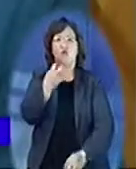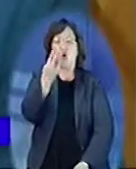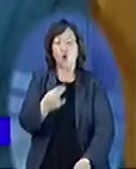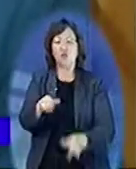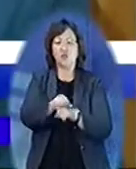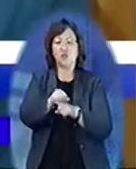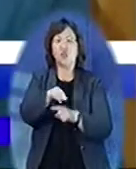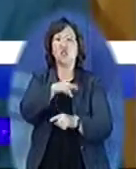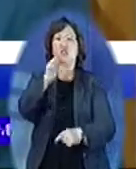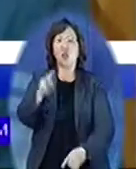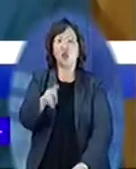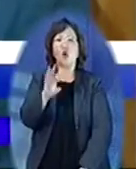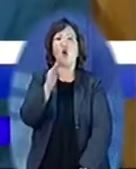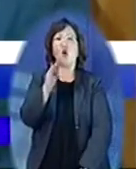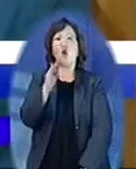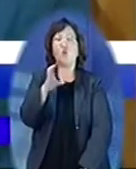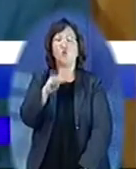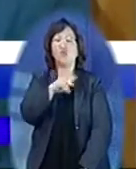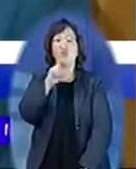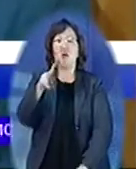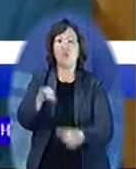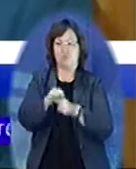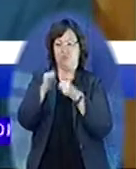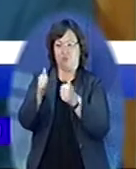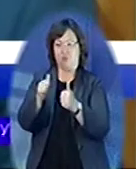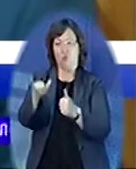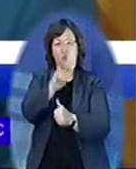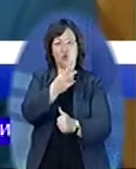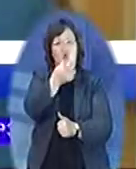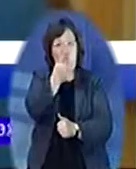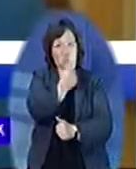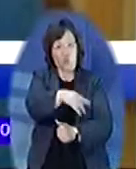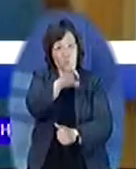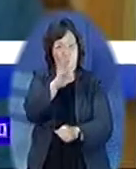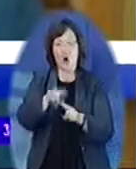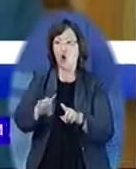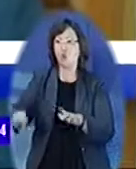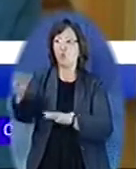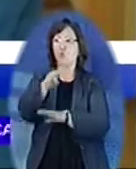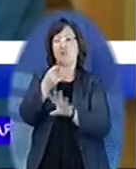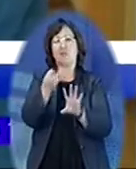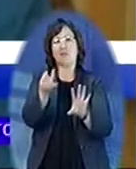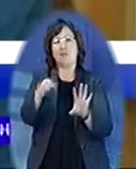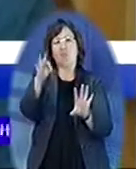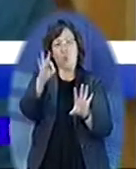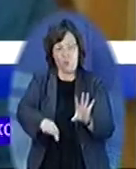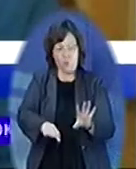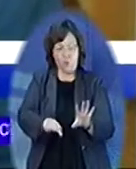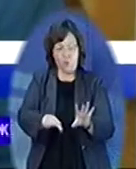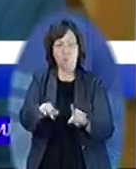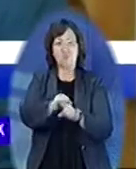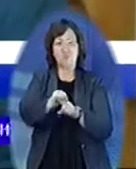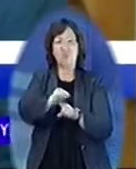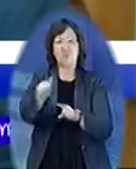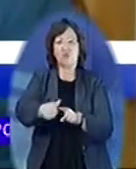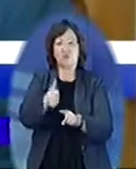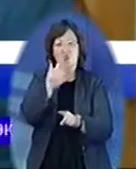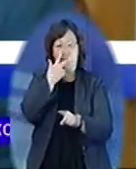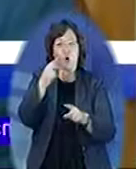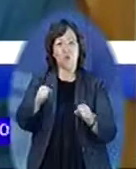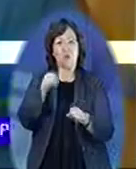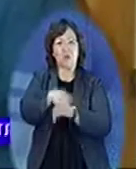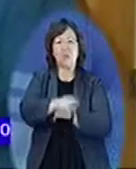нөөцийн хувьд 100 хангагдсан. Орон нутгийн хувьд бол 70-80%. Яг одоохондоо бол үйлчлэлтийн байдал бол ерөөхдөө хэвэн байна.